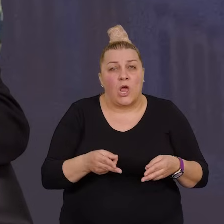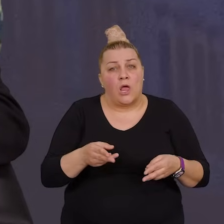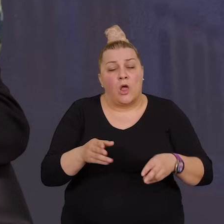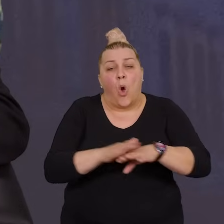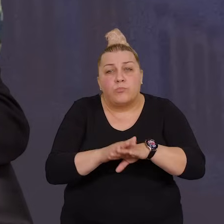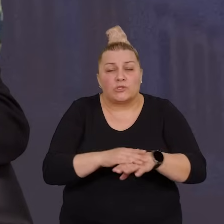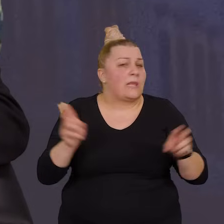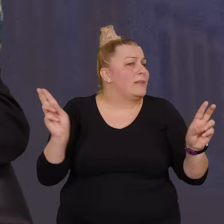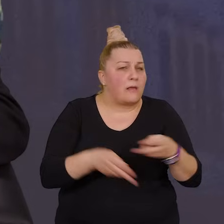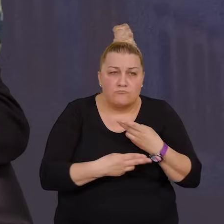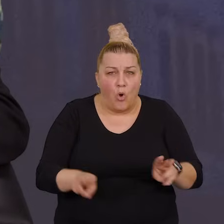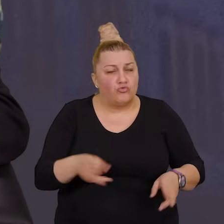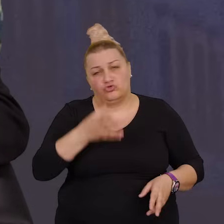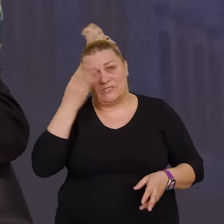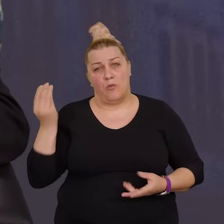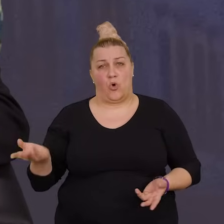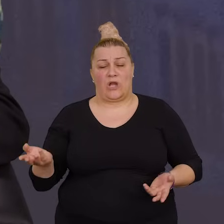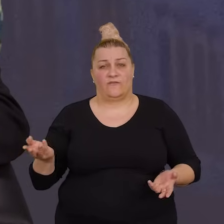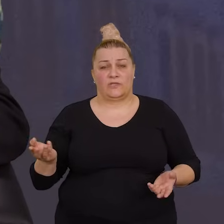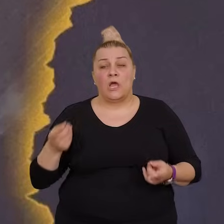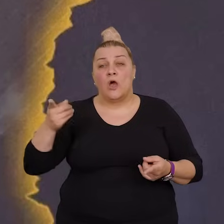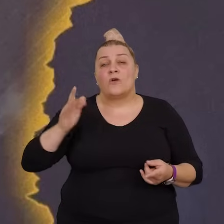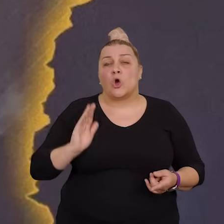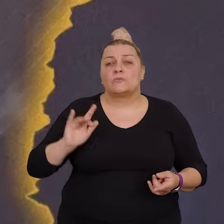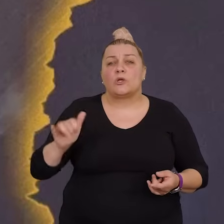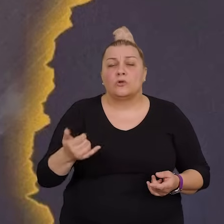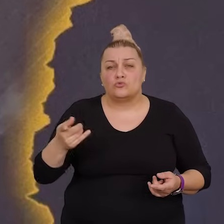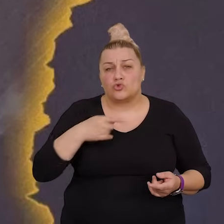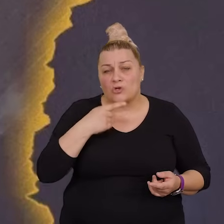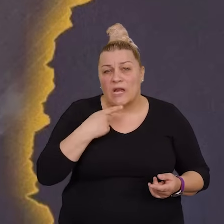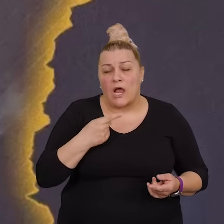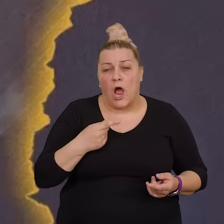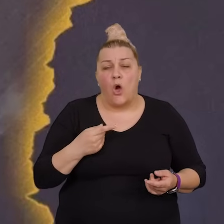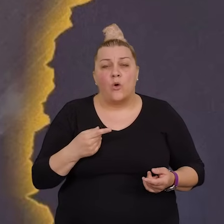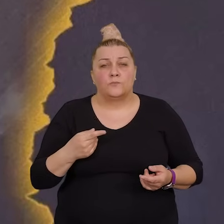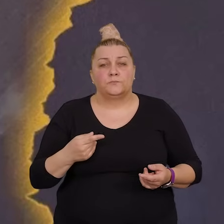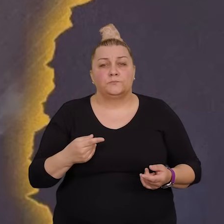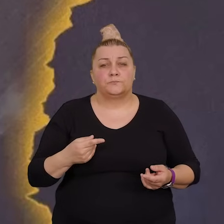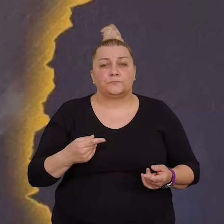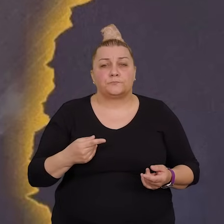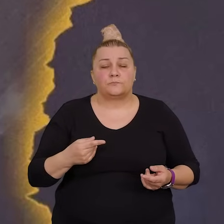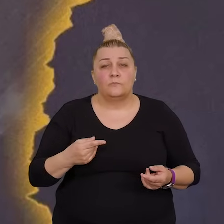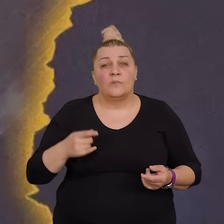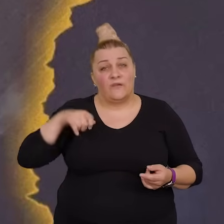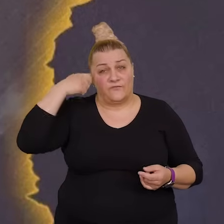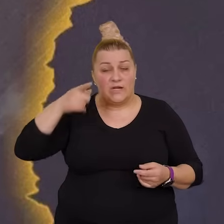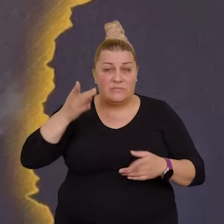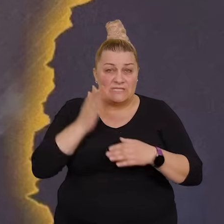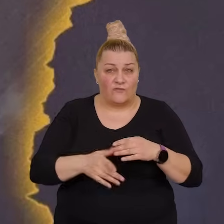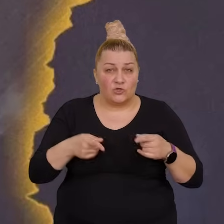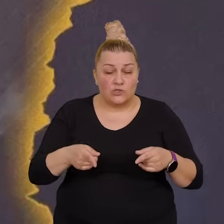ovaj gospodin Dujić, koji je bio premlaćivan i ne znam što sve nije bilo, kad on kaže, i s